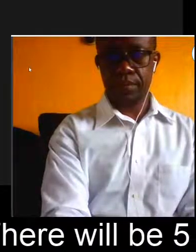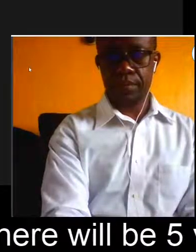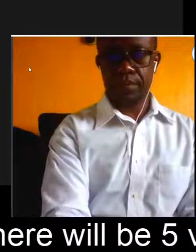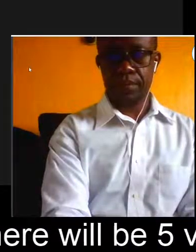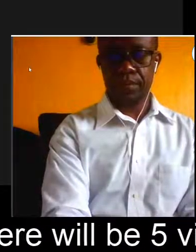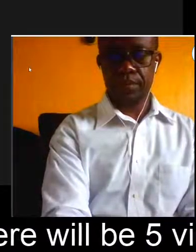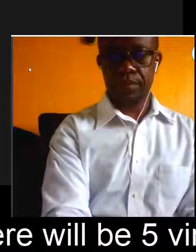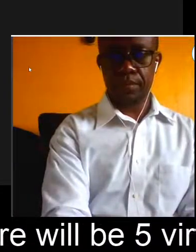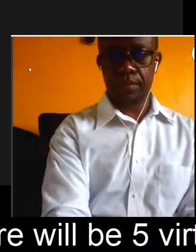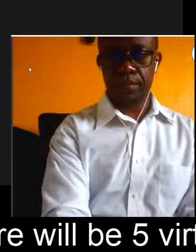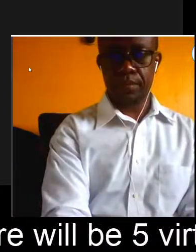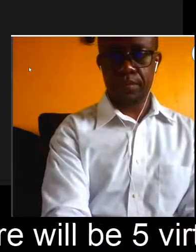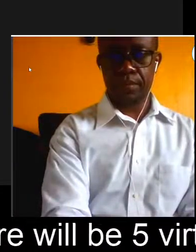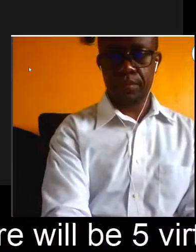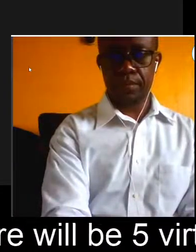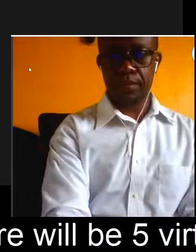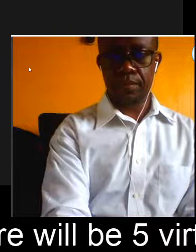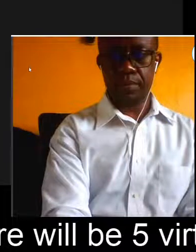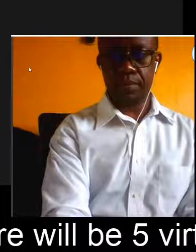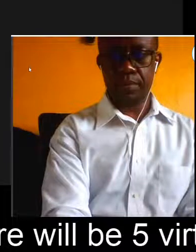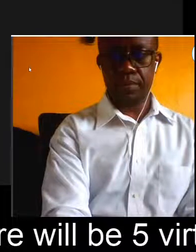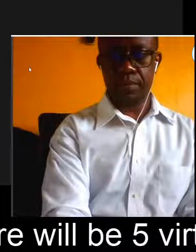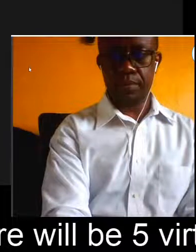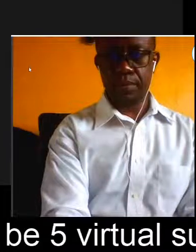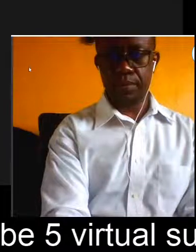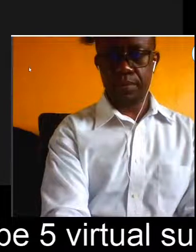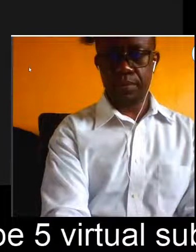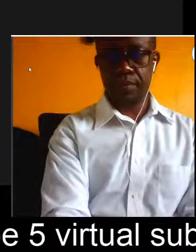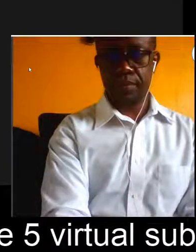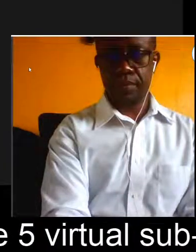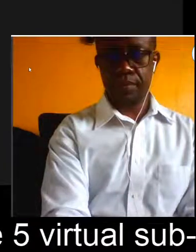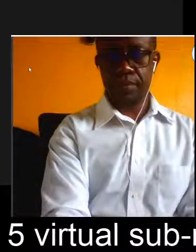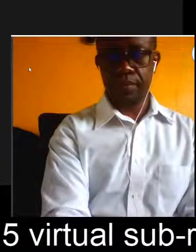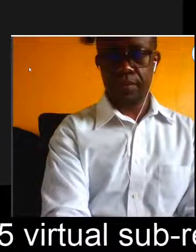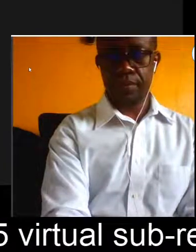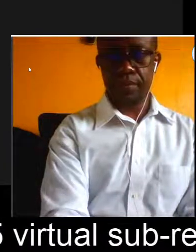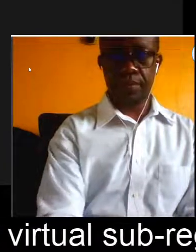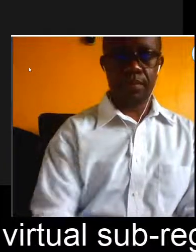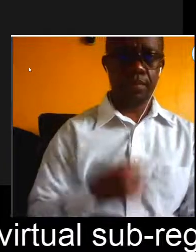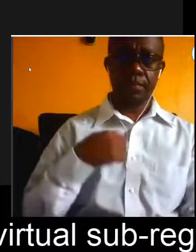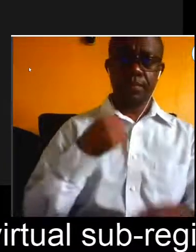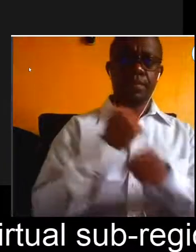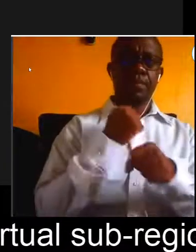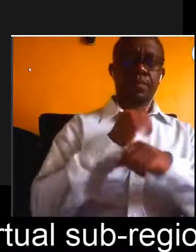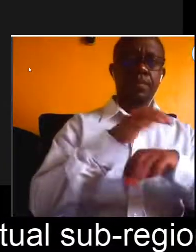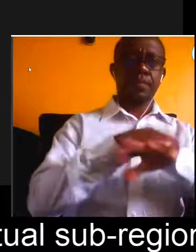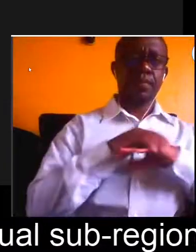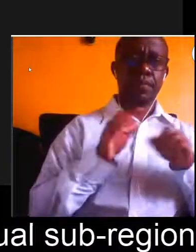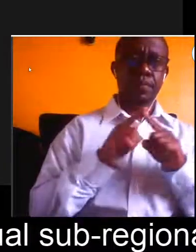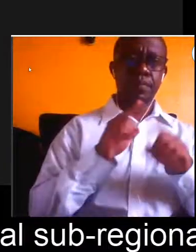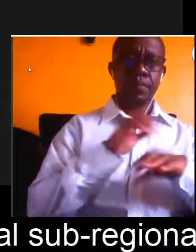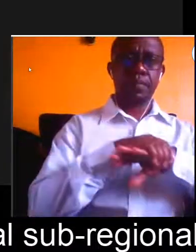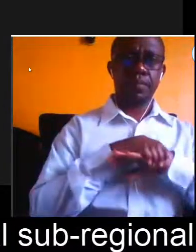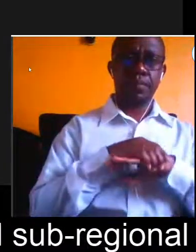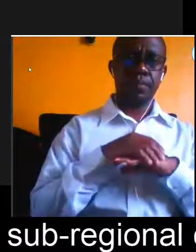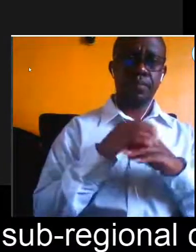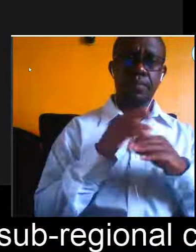créé en 2000, connu par le décret numéro 1/024 du 28